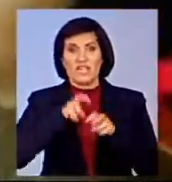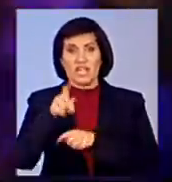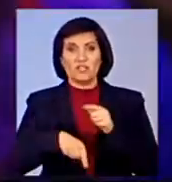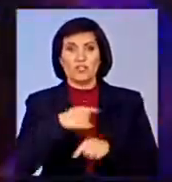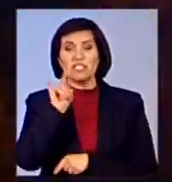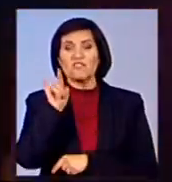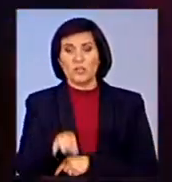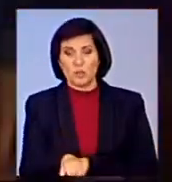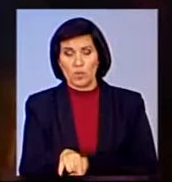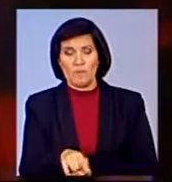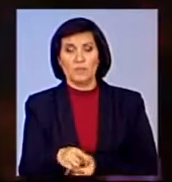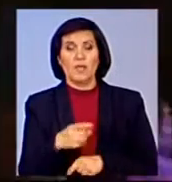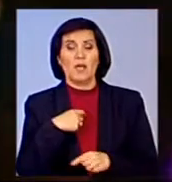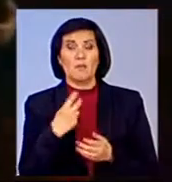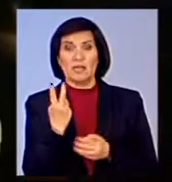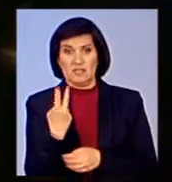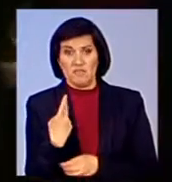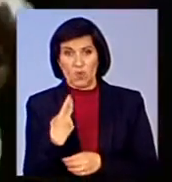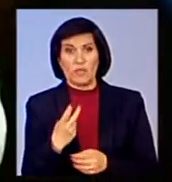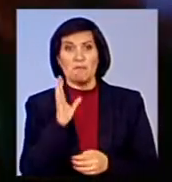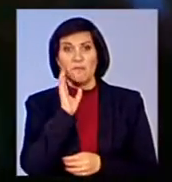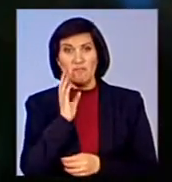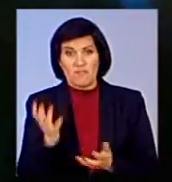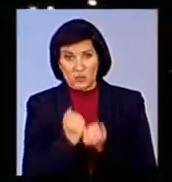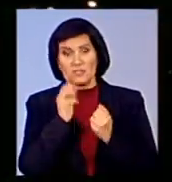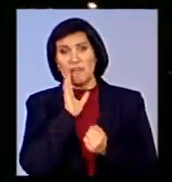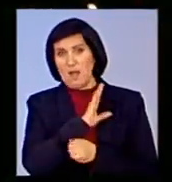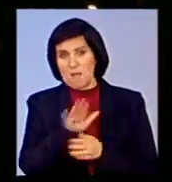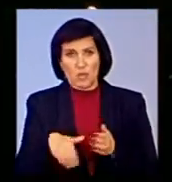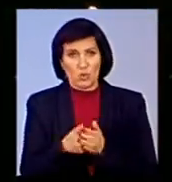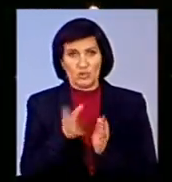вікно. Ми двоє врятувалися, моя мама досі всередині.